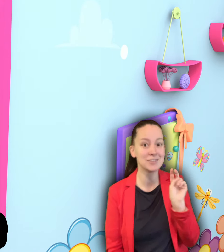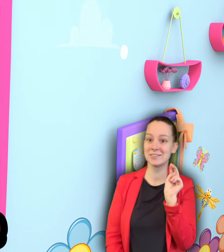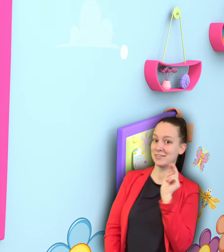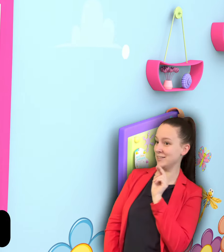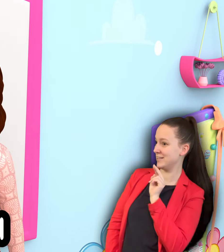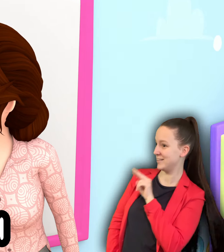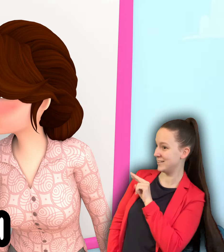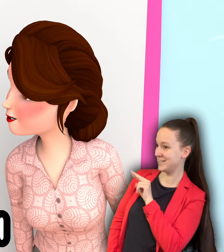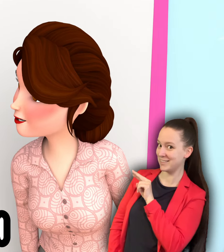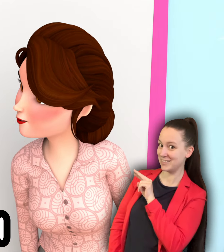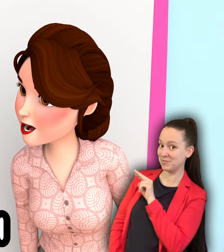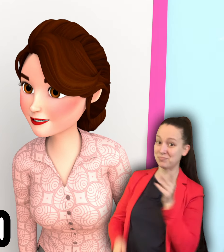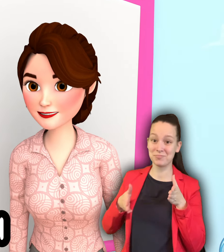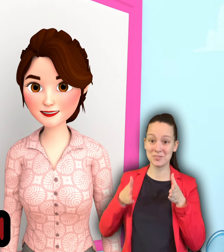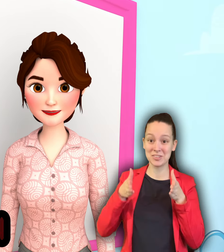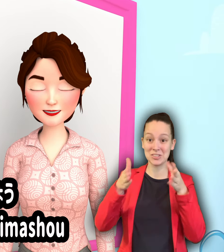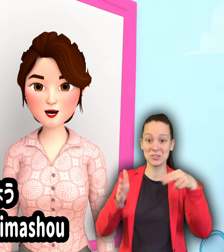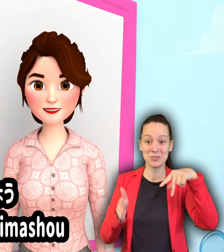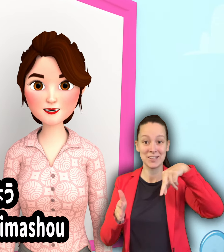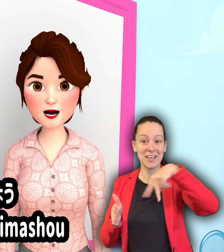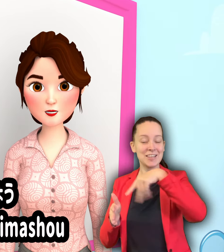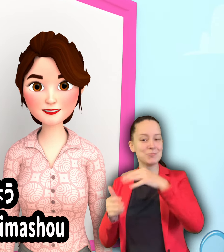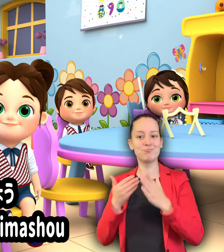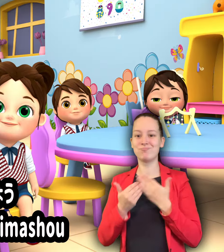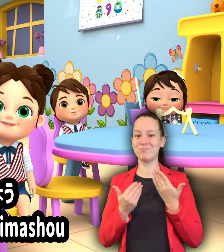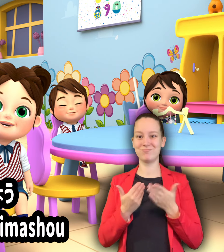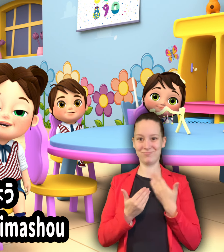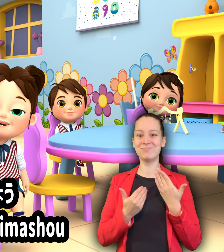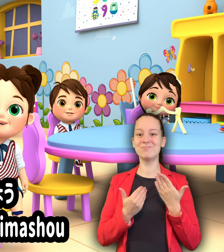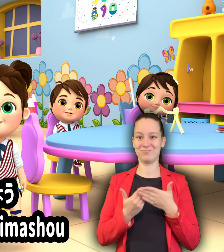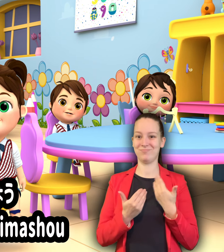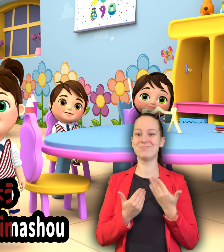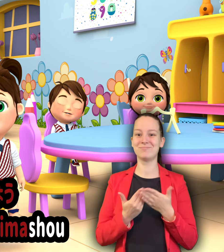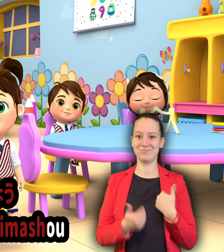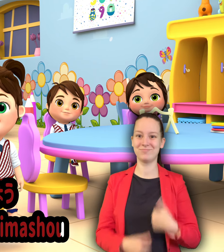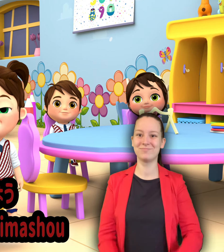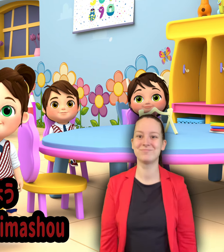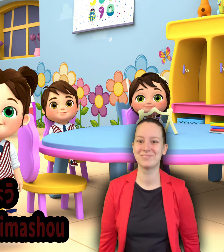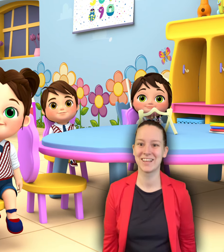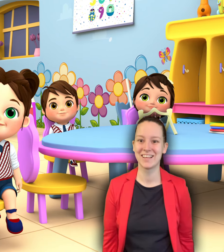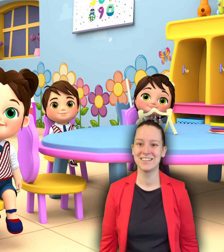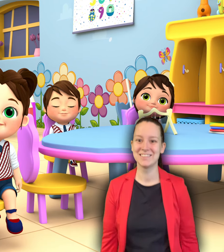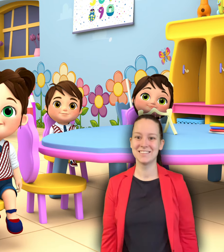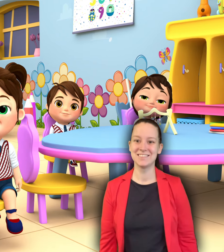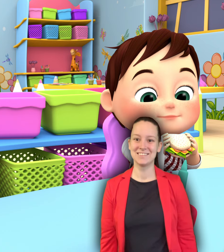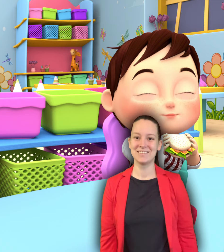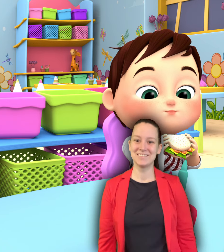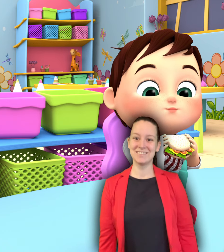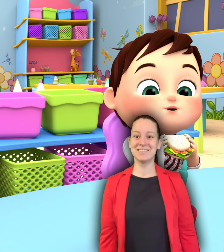を見て右を見ようそれから道を渡り